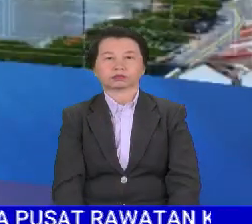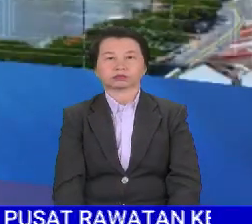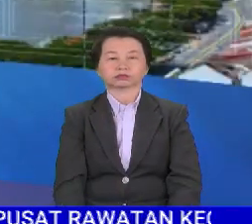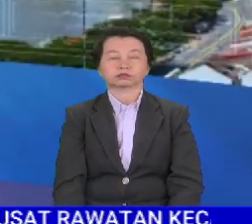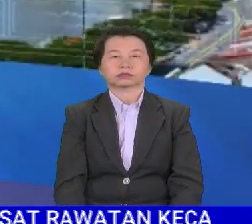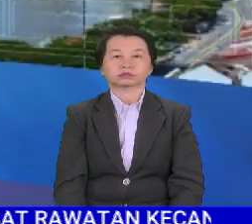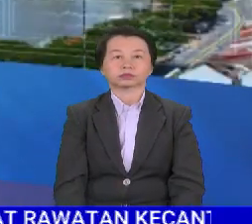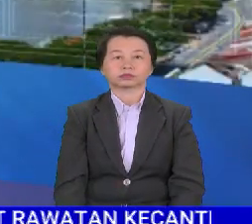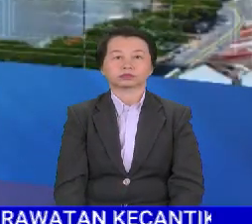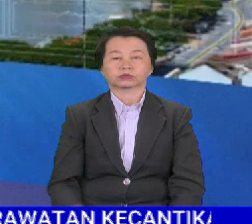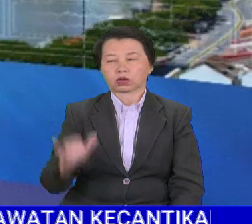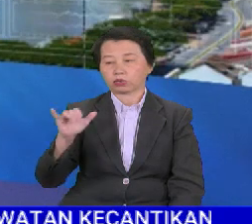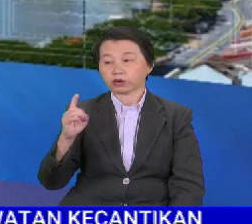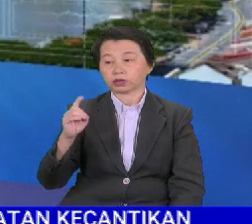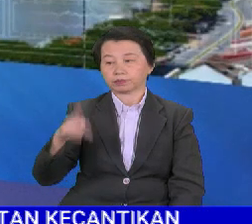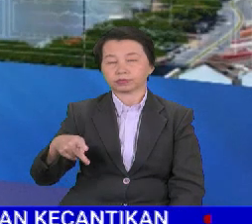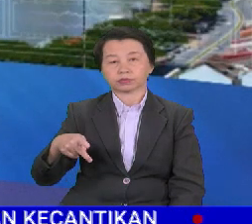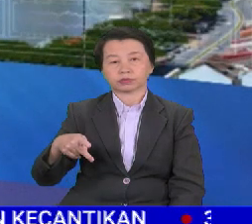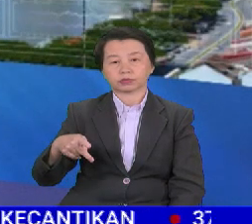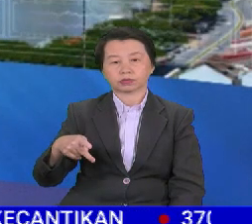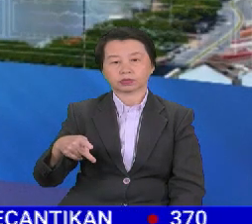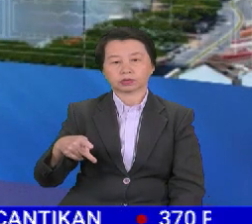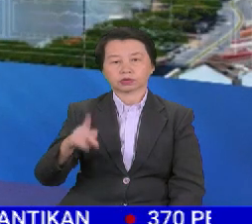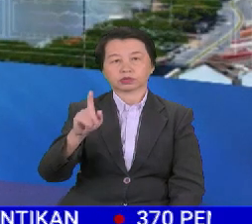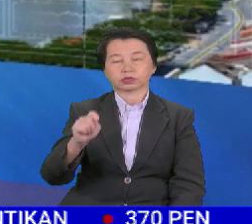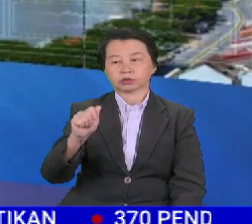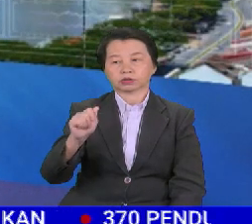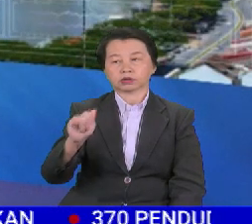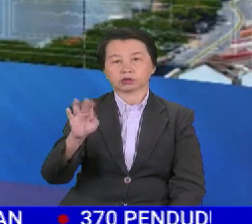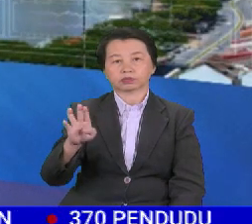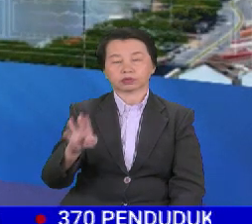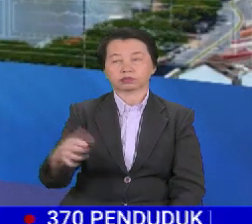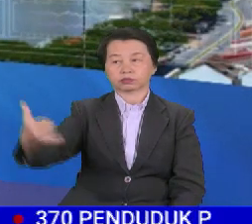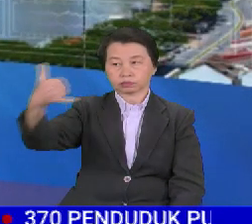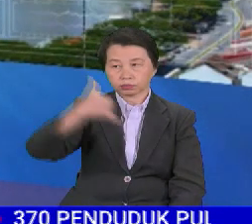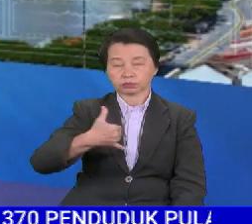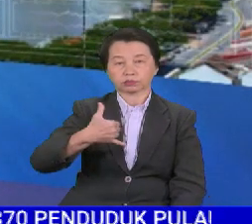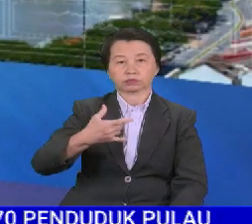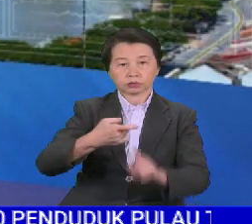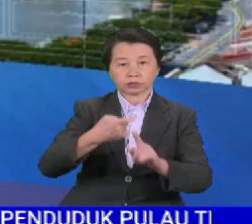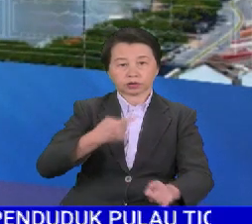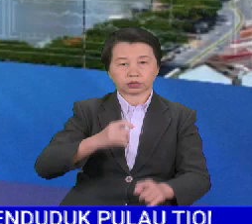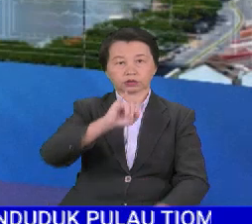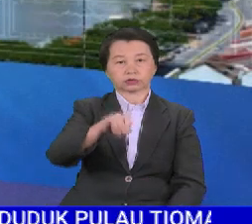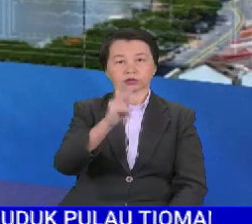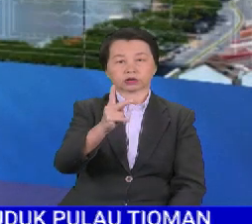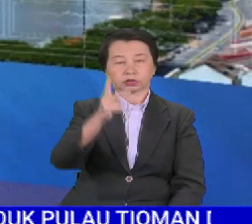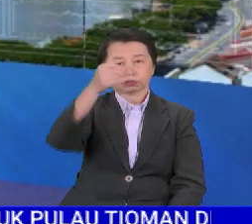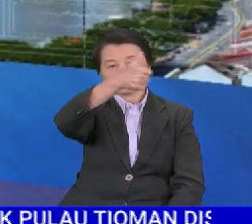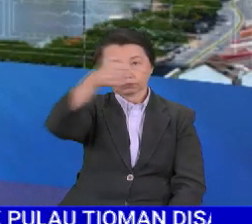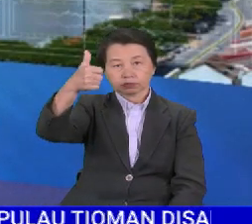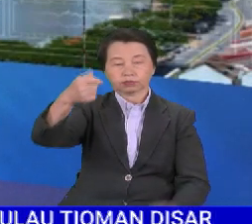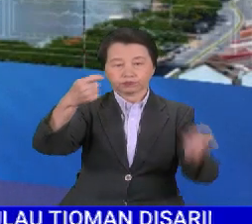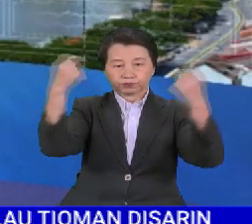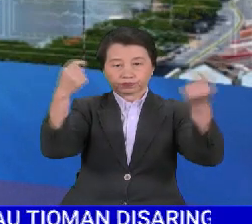Sementara itu, Yang di-Pertua Negeri Sarawak Tun Pehin Sri Abdul Taib Mahmud turut menerima kunjungan hormat daripada jawatan kuasa induk